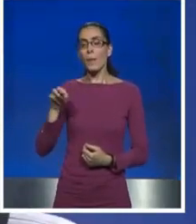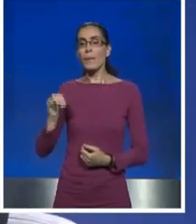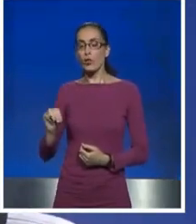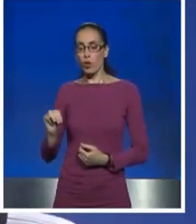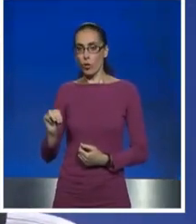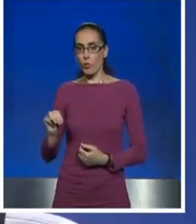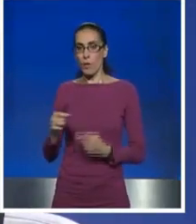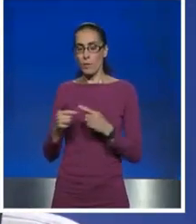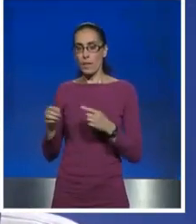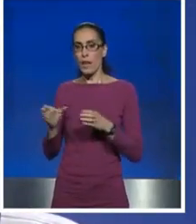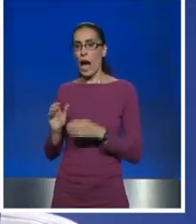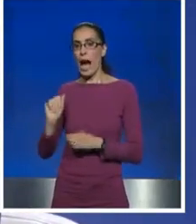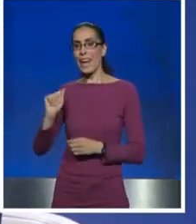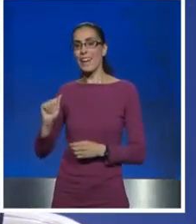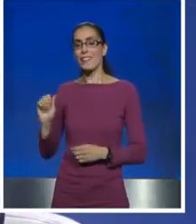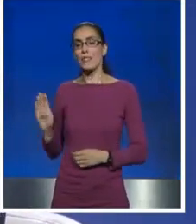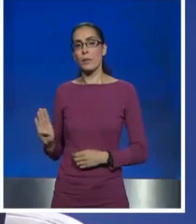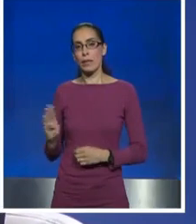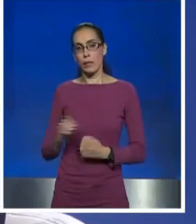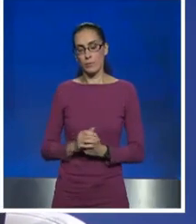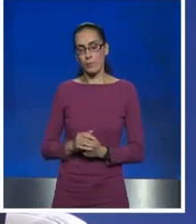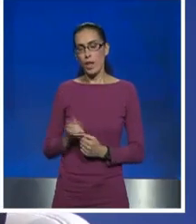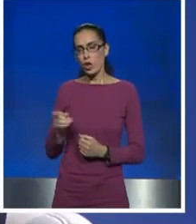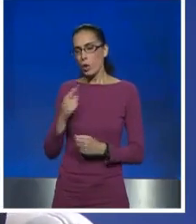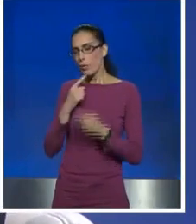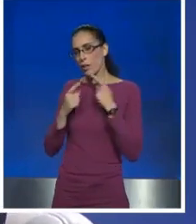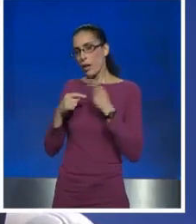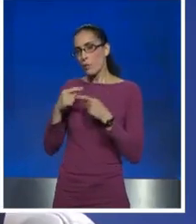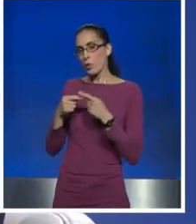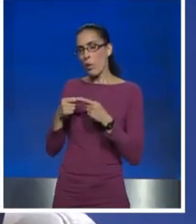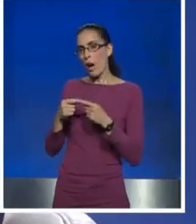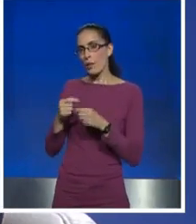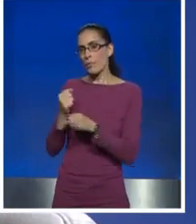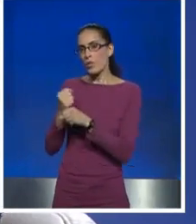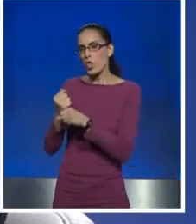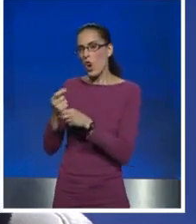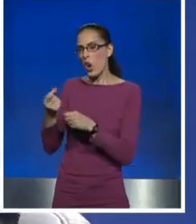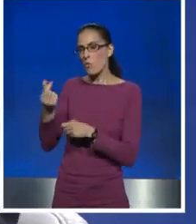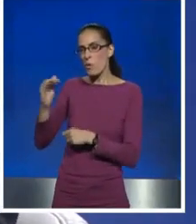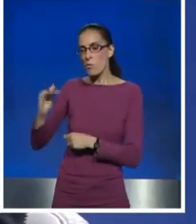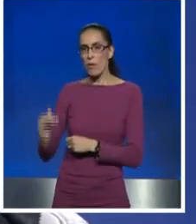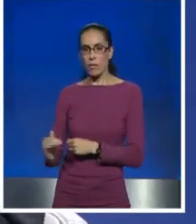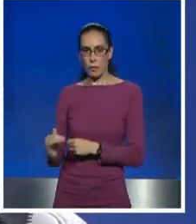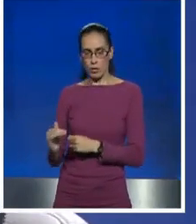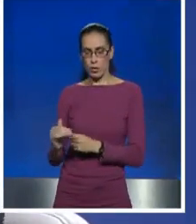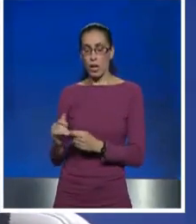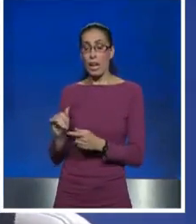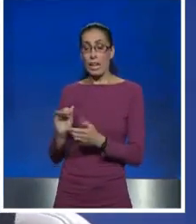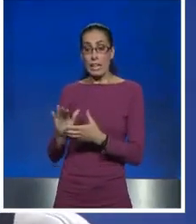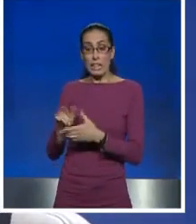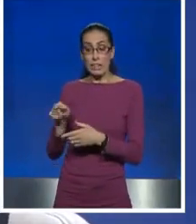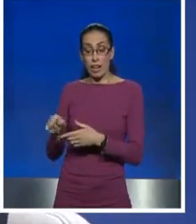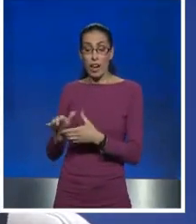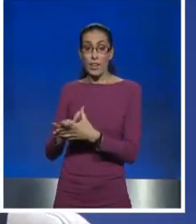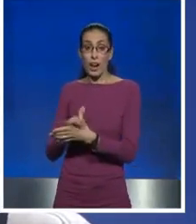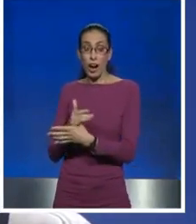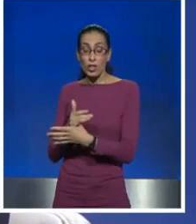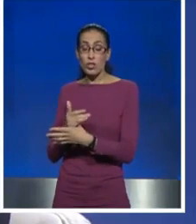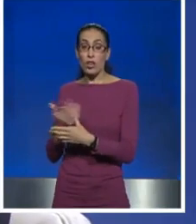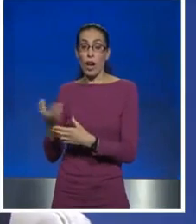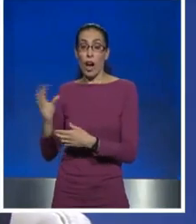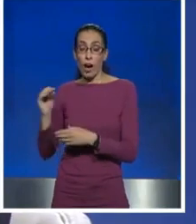Fil-manifest elettorali ta' Alleanza Bidla titkellmu dwar il-cheap labor b'mod speċifiku li skont intom huwa riżultat tal-politika